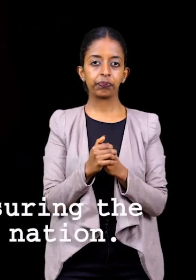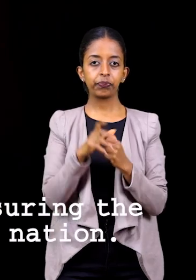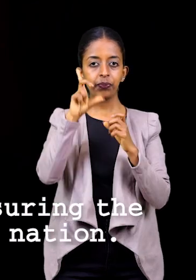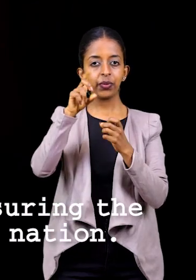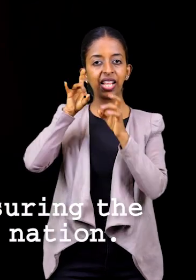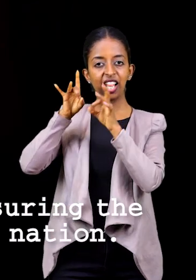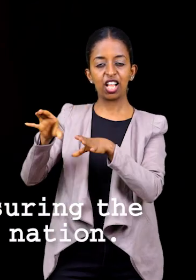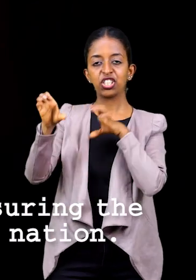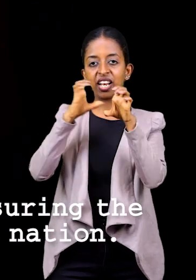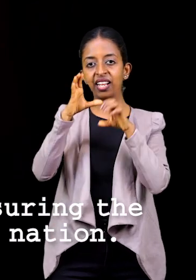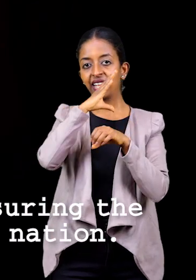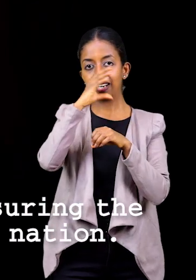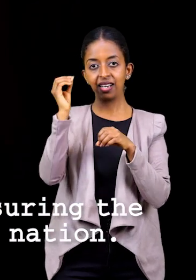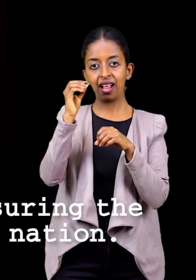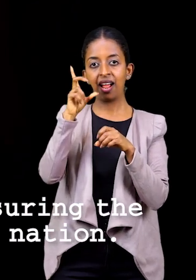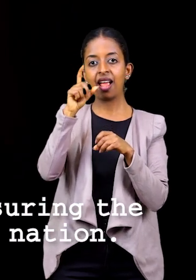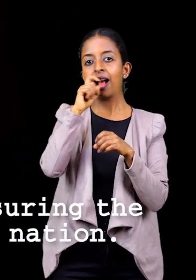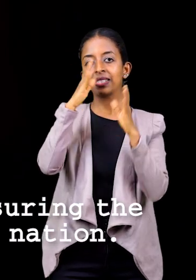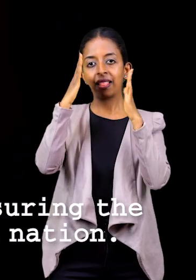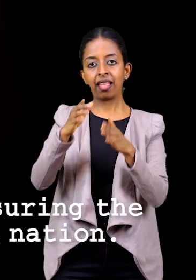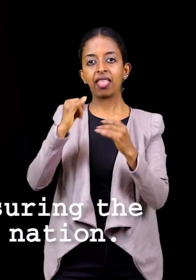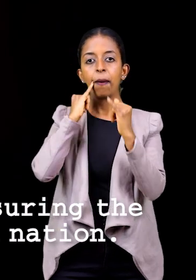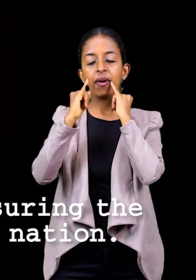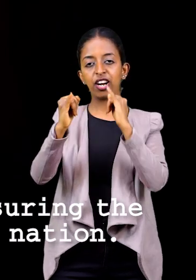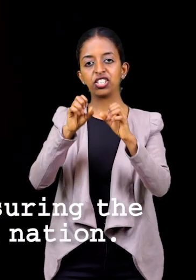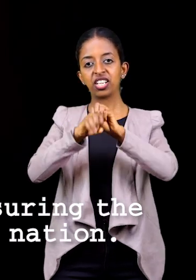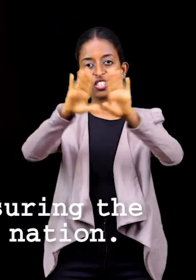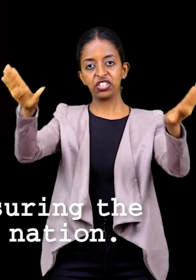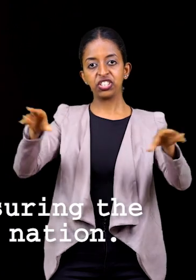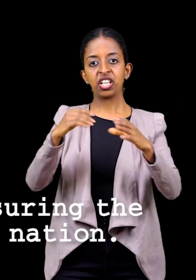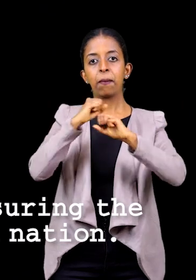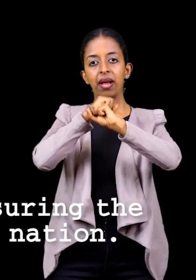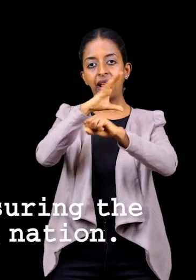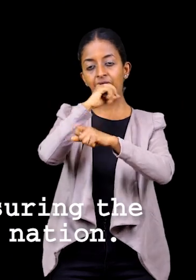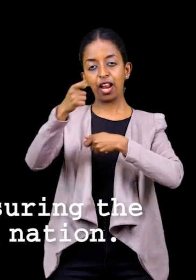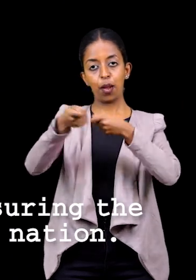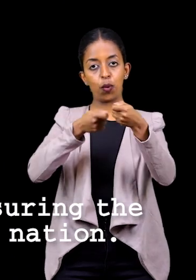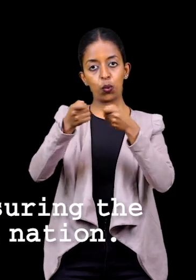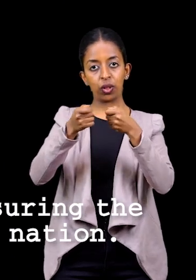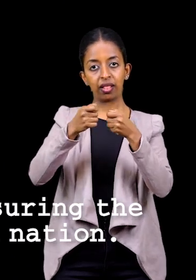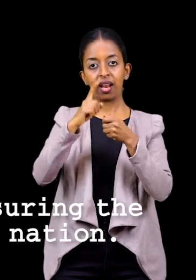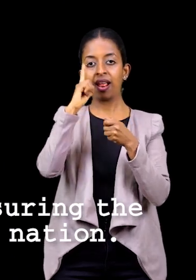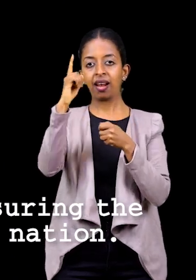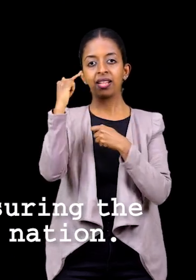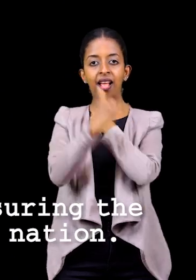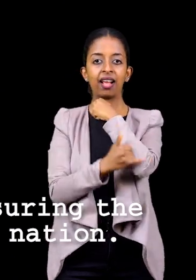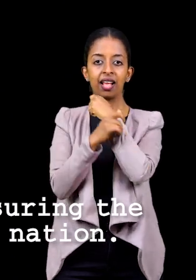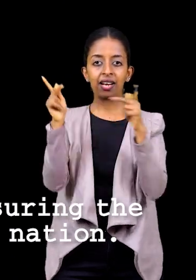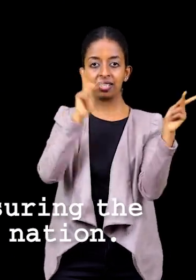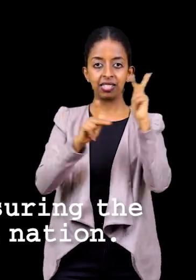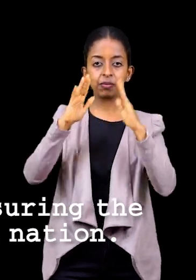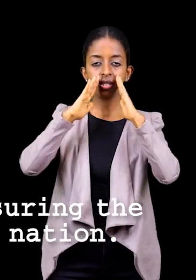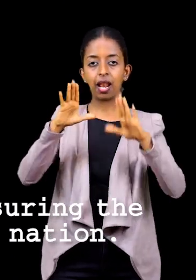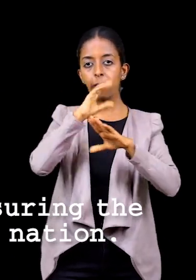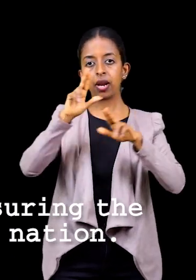Dubbii jibbiinsaa fi ragaa sobaa raabsamu ittisuu fi to'achuun nageenyaa fi tasgabbii biyyattii tokko keessatti